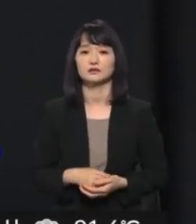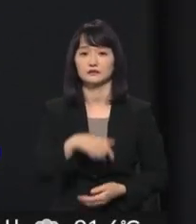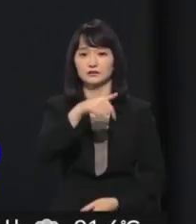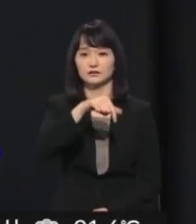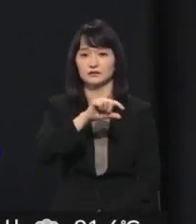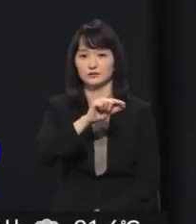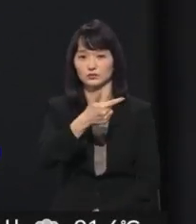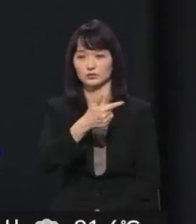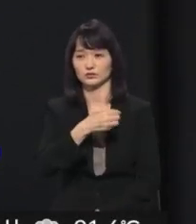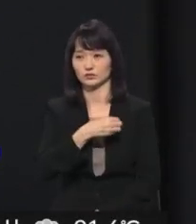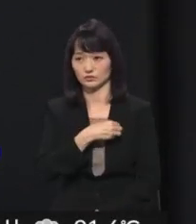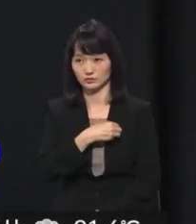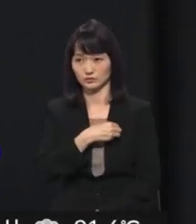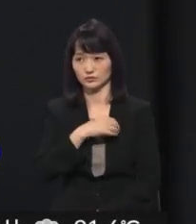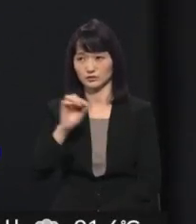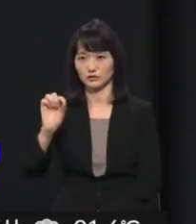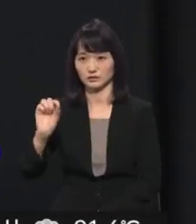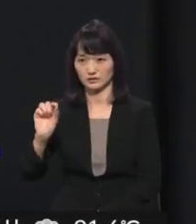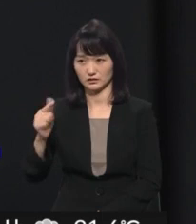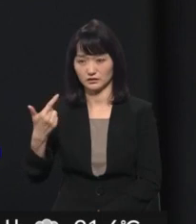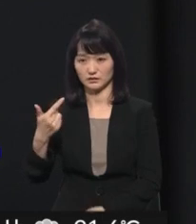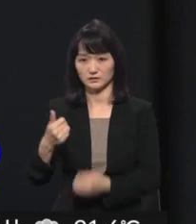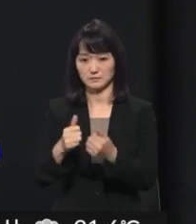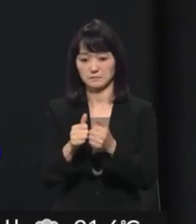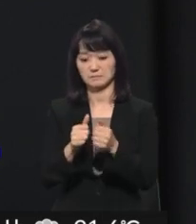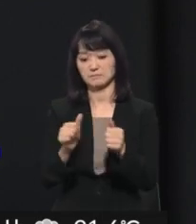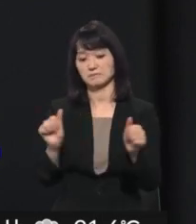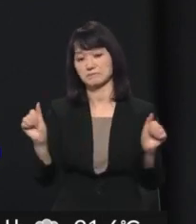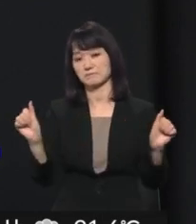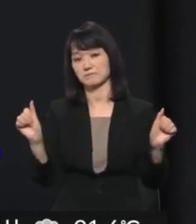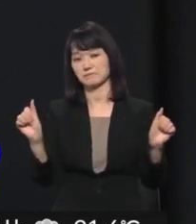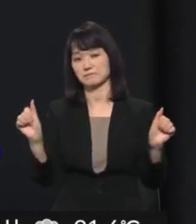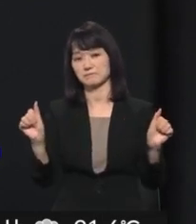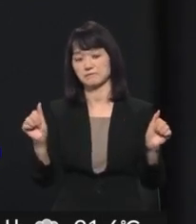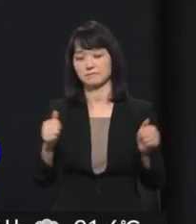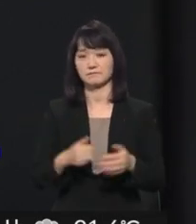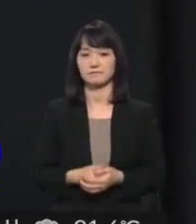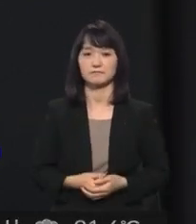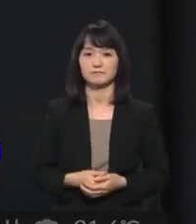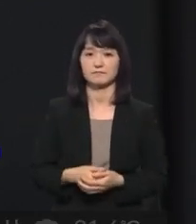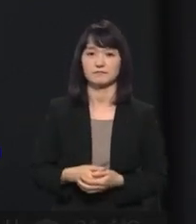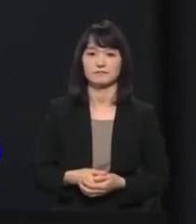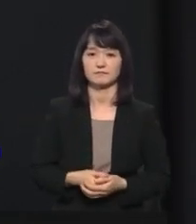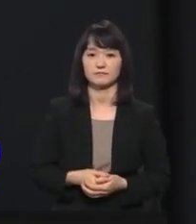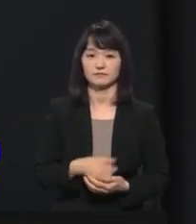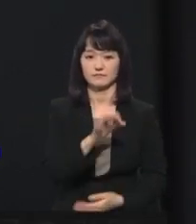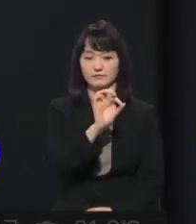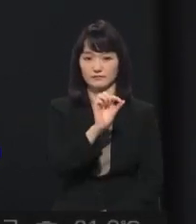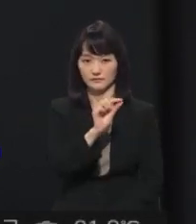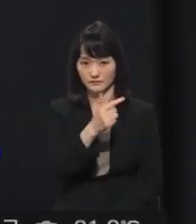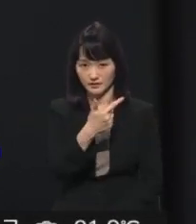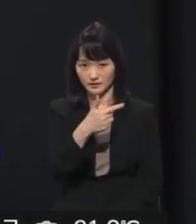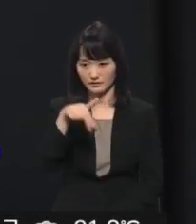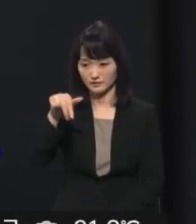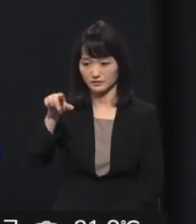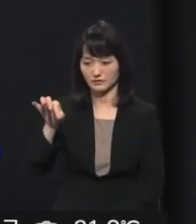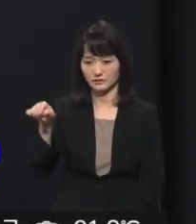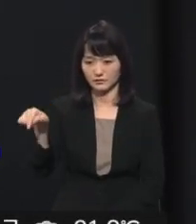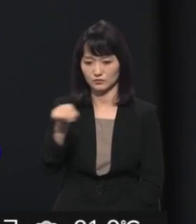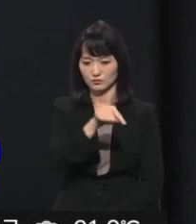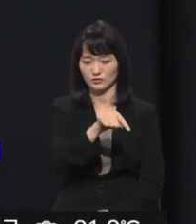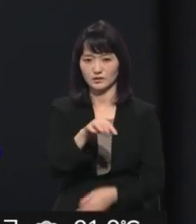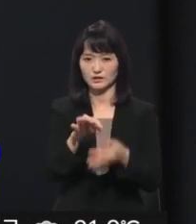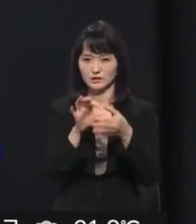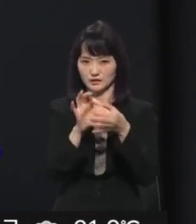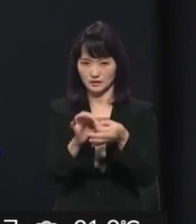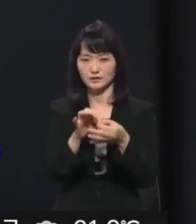도의원과 는 확실히 좀 선을 긋는 것이 보이구요 상대적으로 장 전 의원과 아직도 관 좋은 관계를 유지하고 계신 것이 아닌가